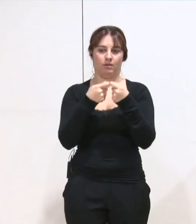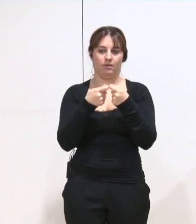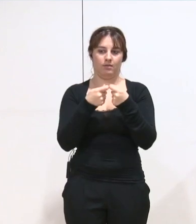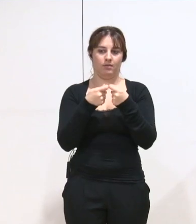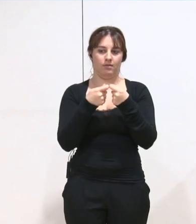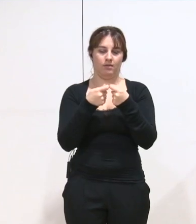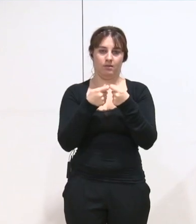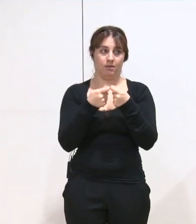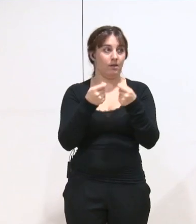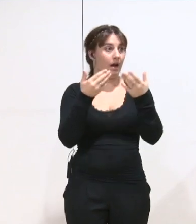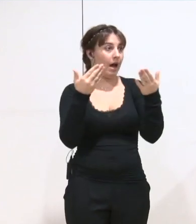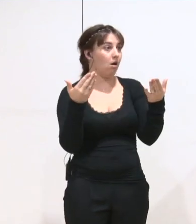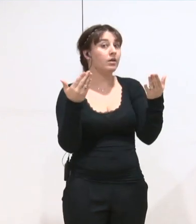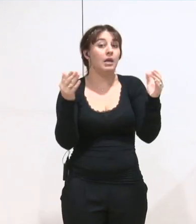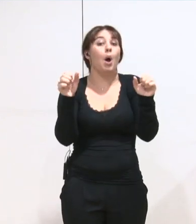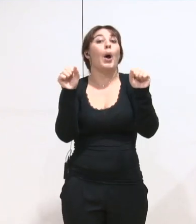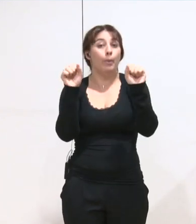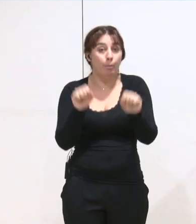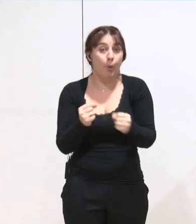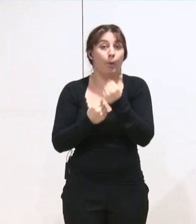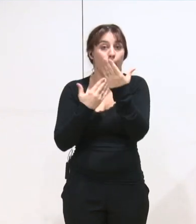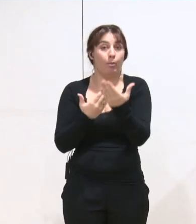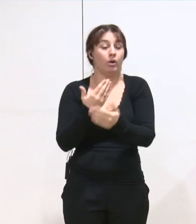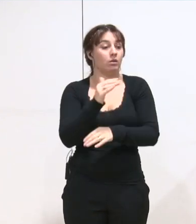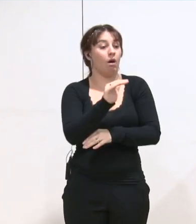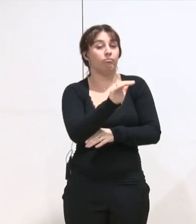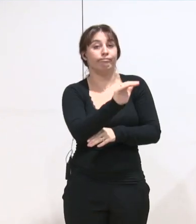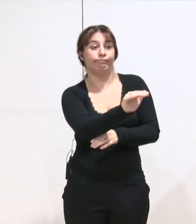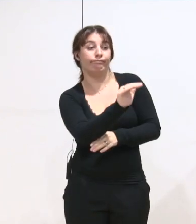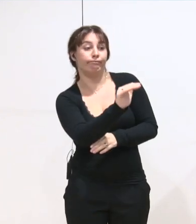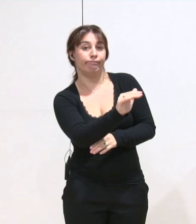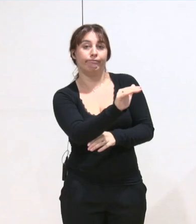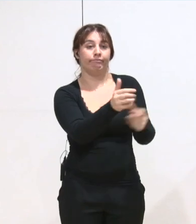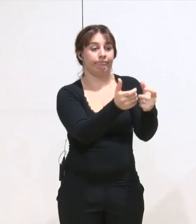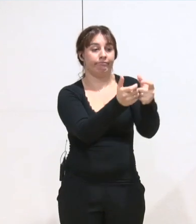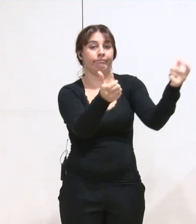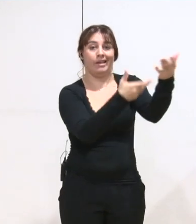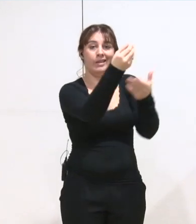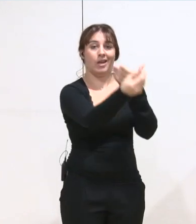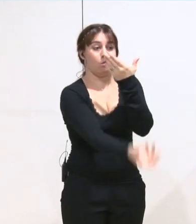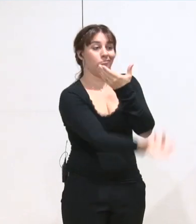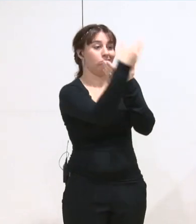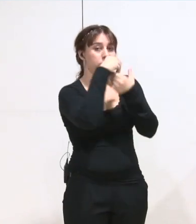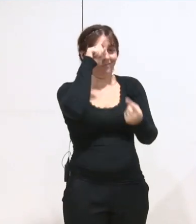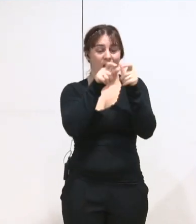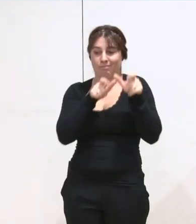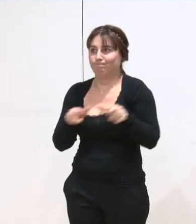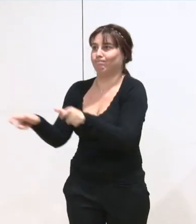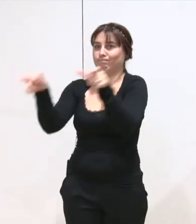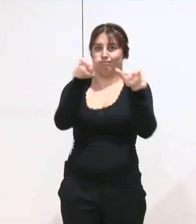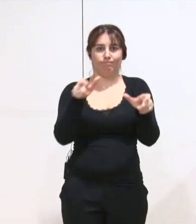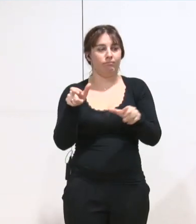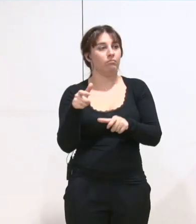juste la possibilité de faire appel à un tiers extérieur. Mais ça ne dit pas,